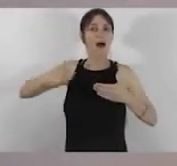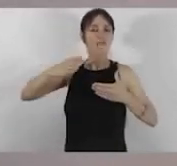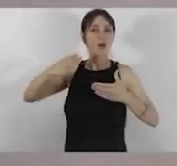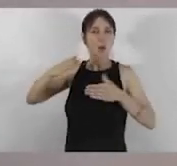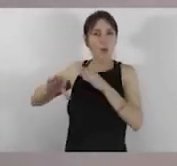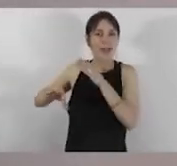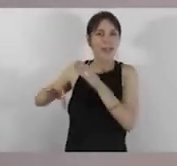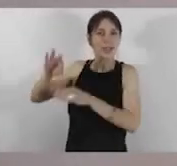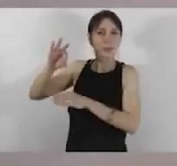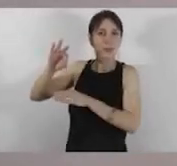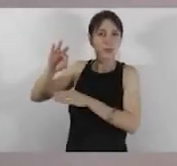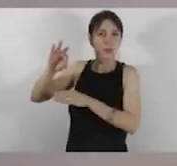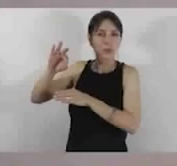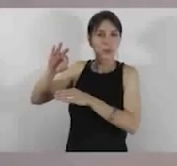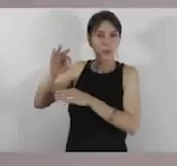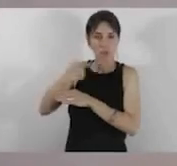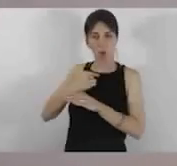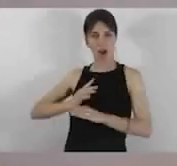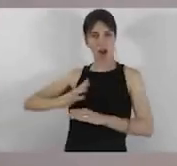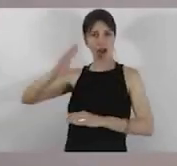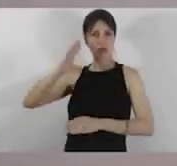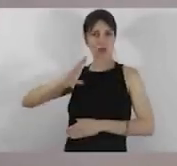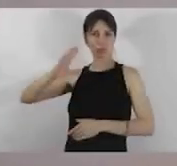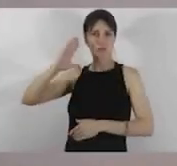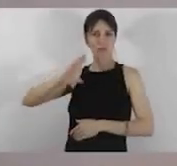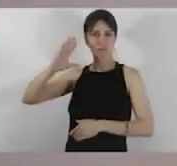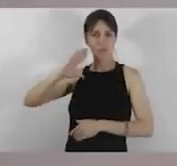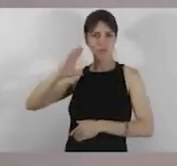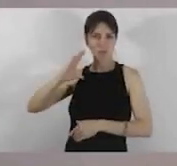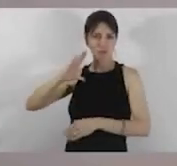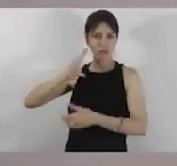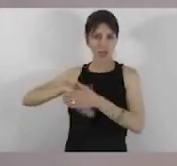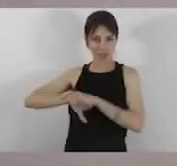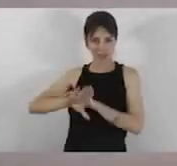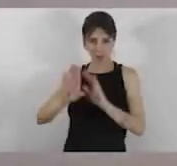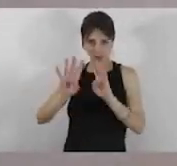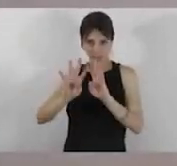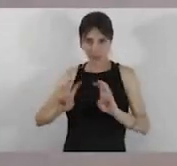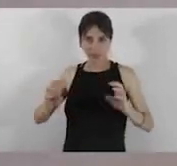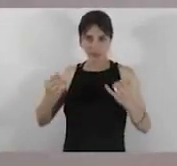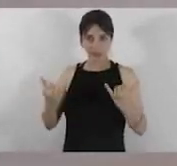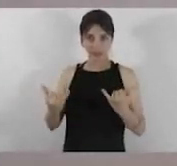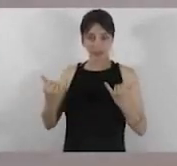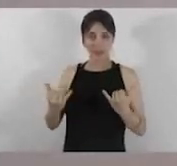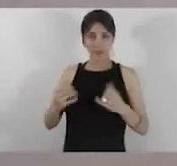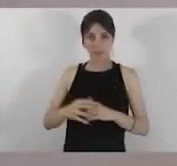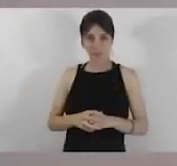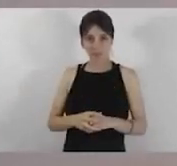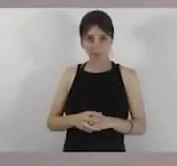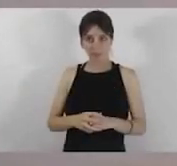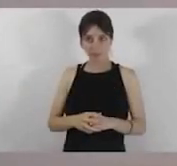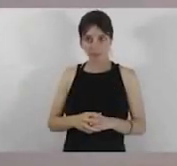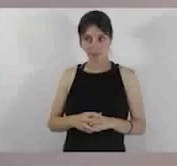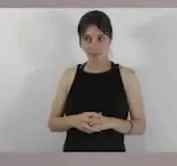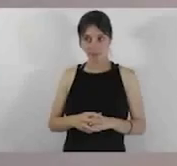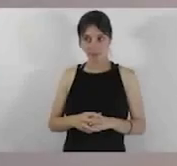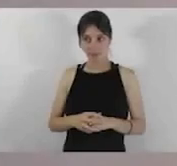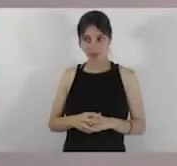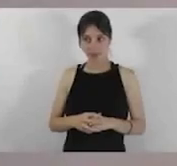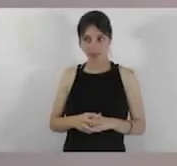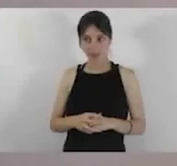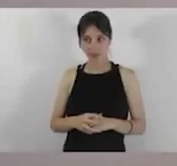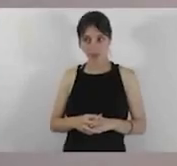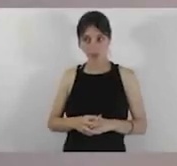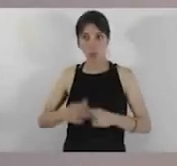cette municipalité, on a enfin remis les choses dans l'ordre, c'est-à-dire qu'on dépense pratiquement plus maintenant que ce qu'on vous avait alloué parce